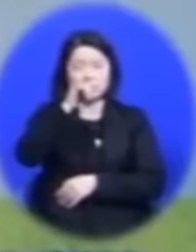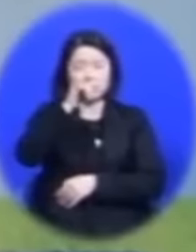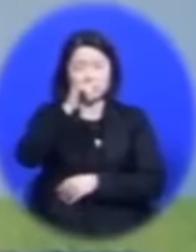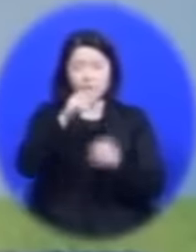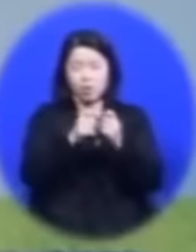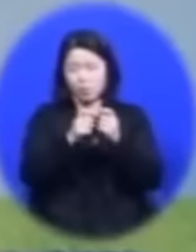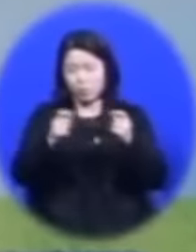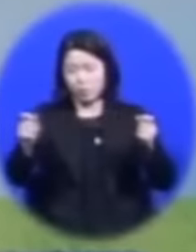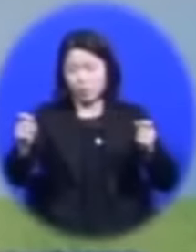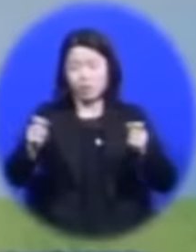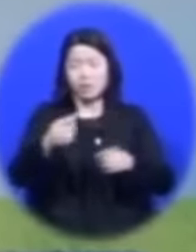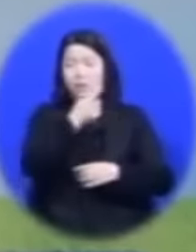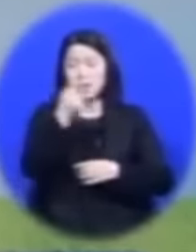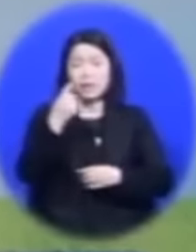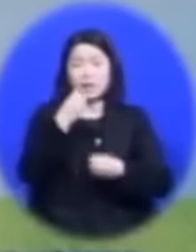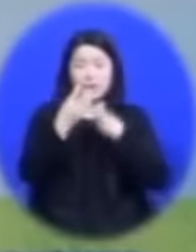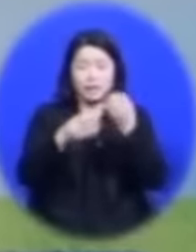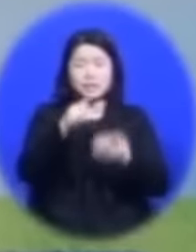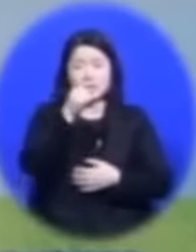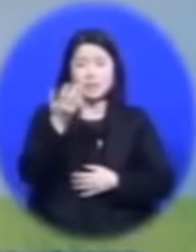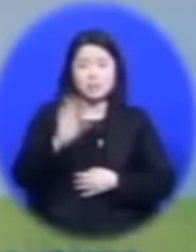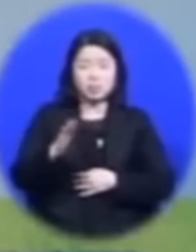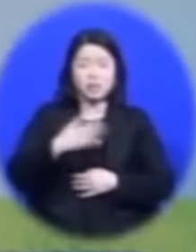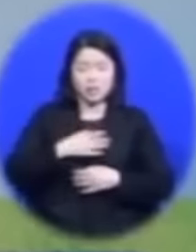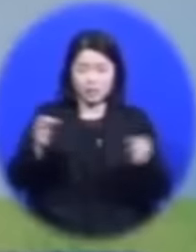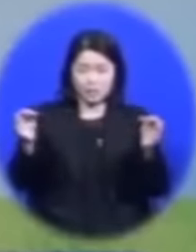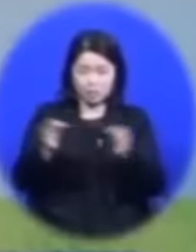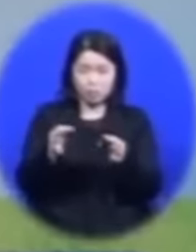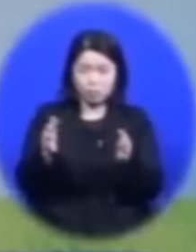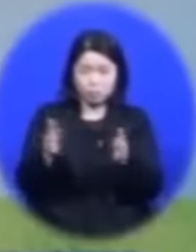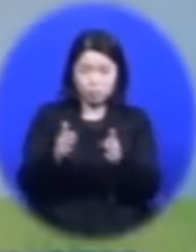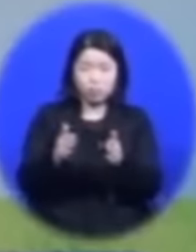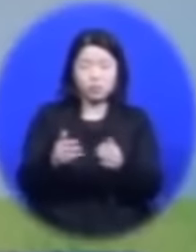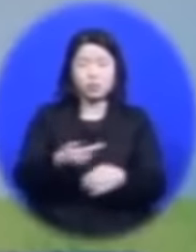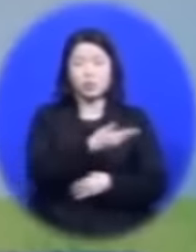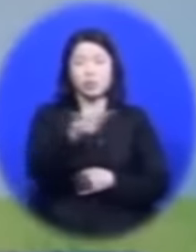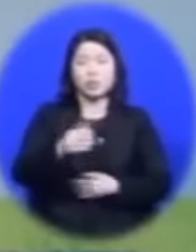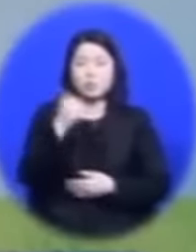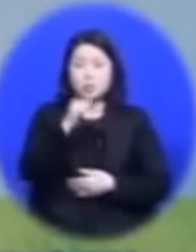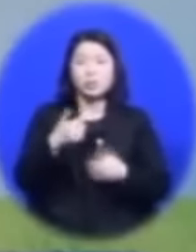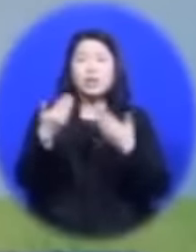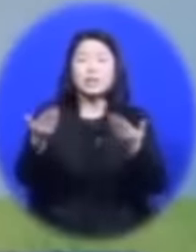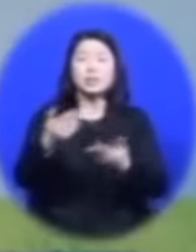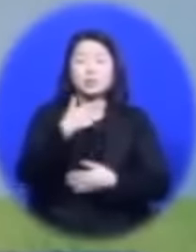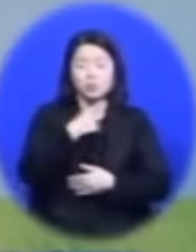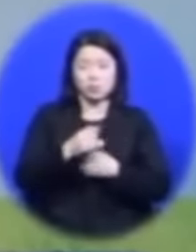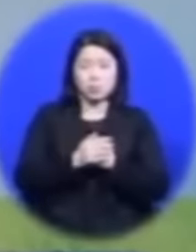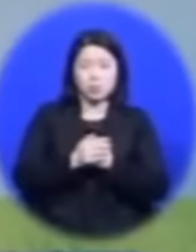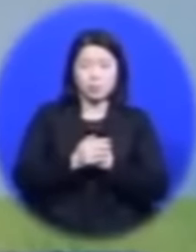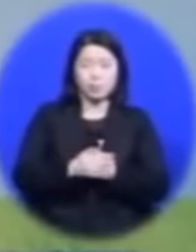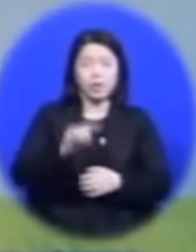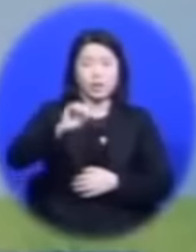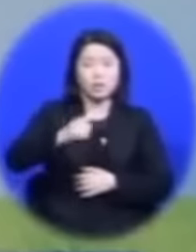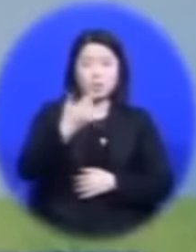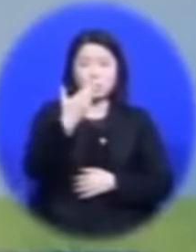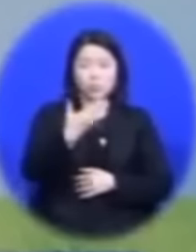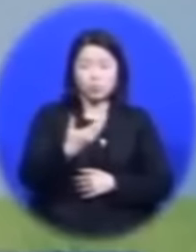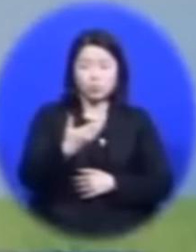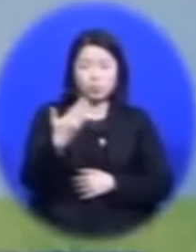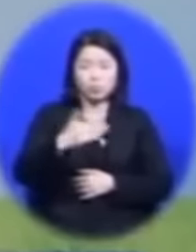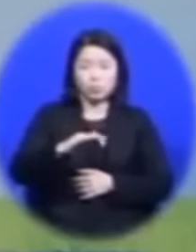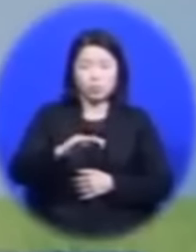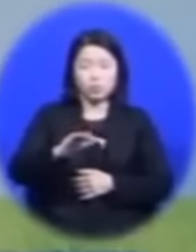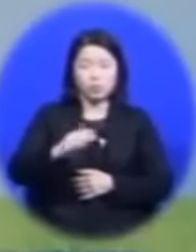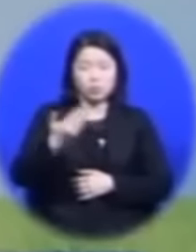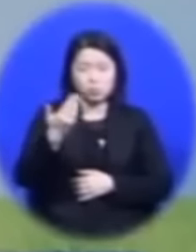긴 간증이긴 합니다만 제가 좀 줄여서 여러분들에게 소개해드리고 싶었습니다. 1988년